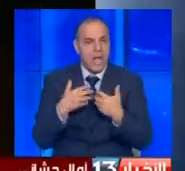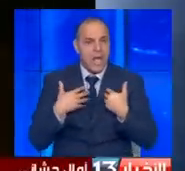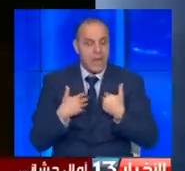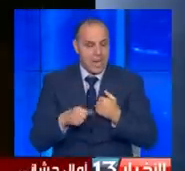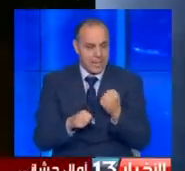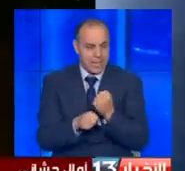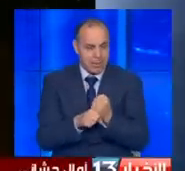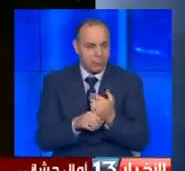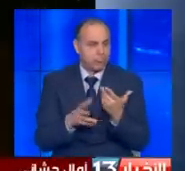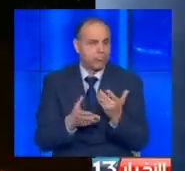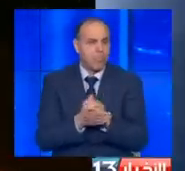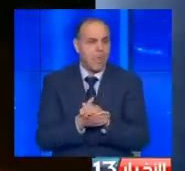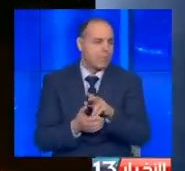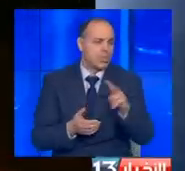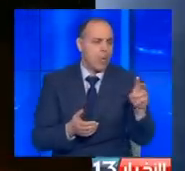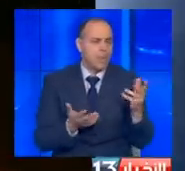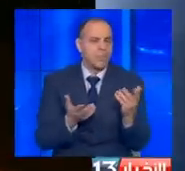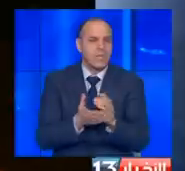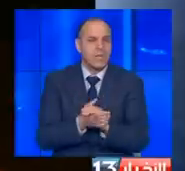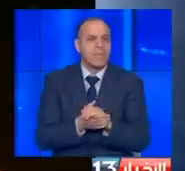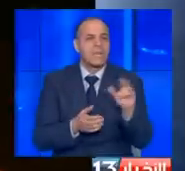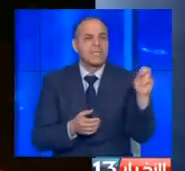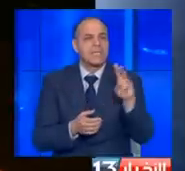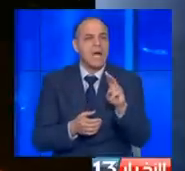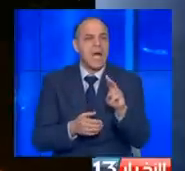خدمه على منتوجات متنوعه خاطر